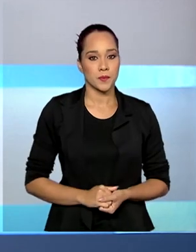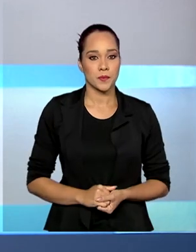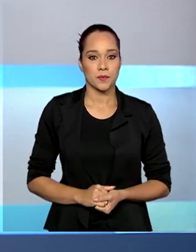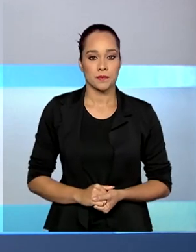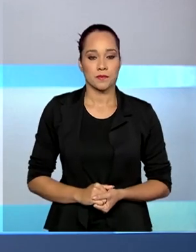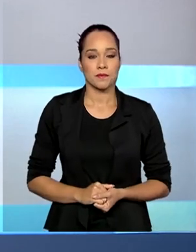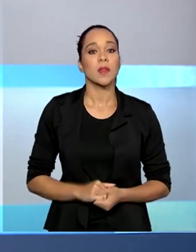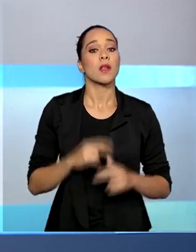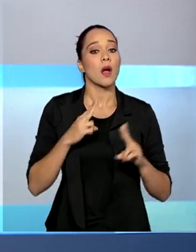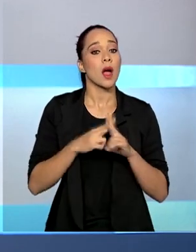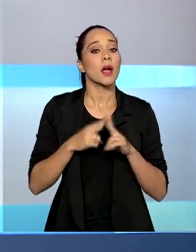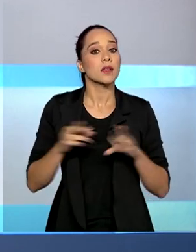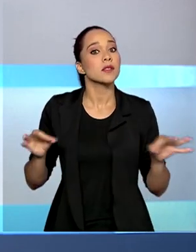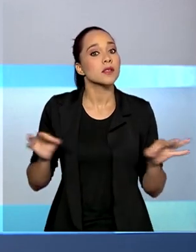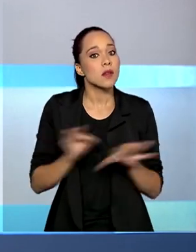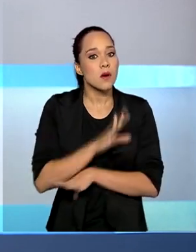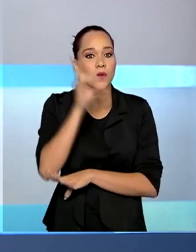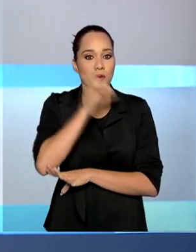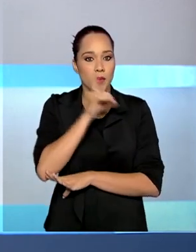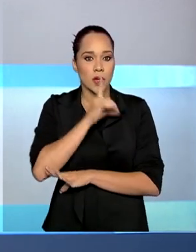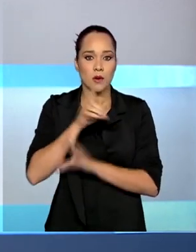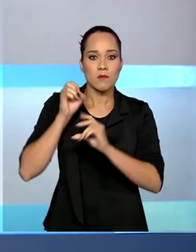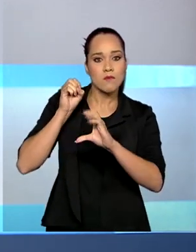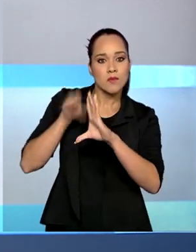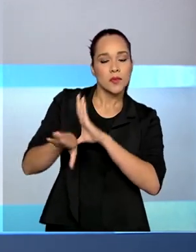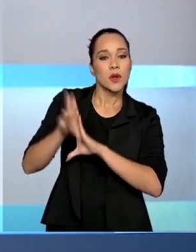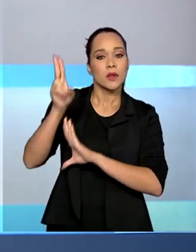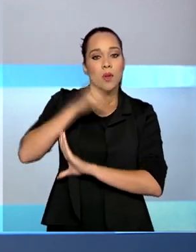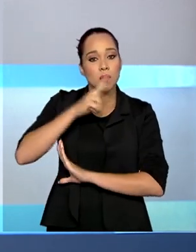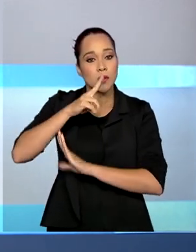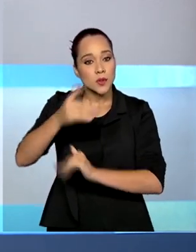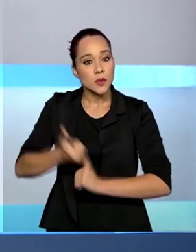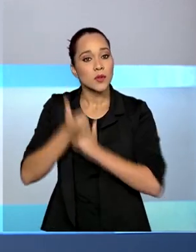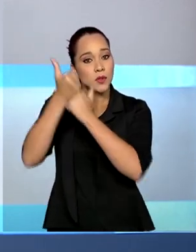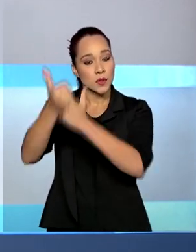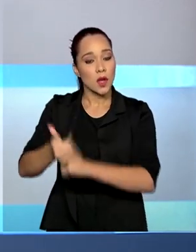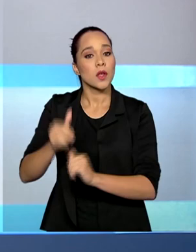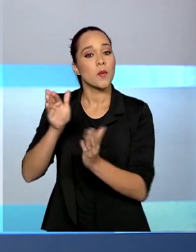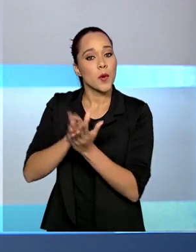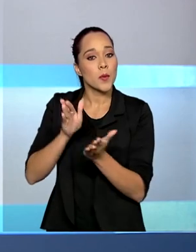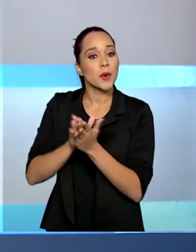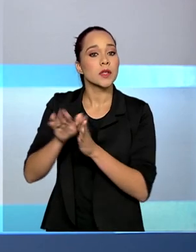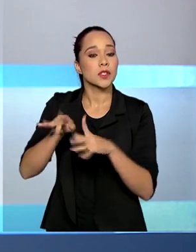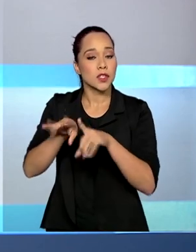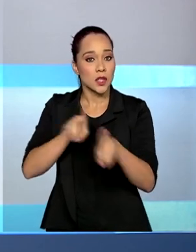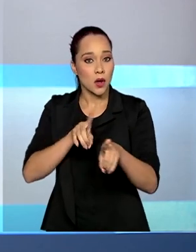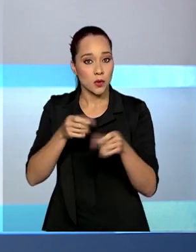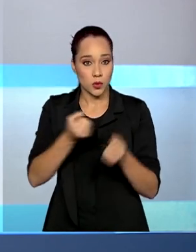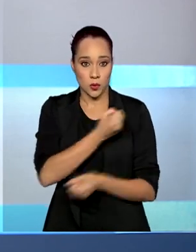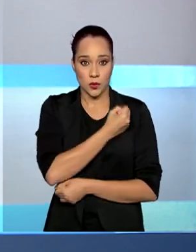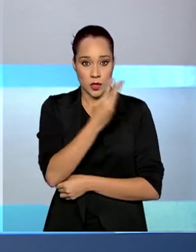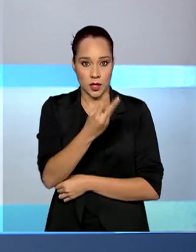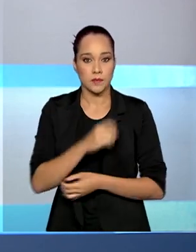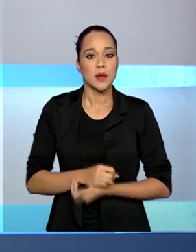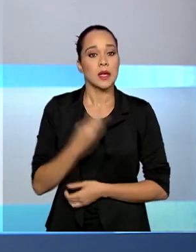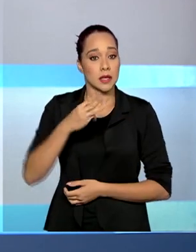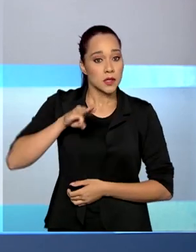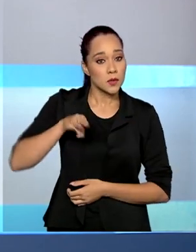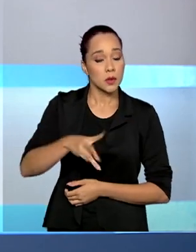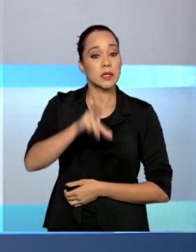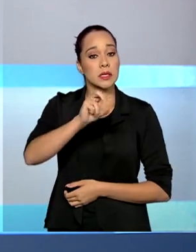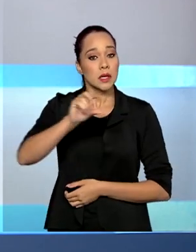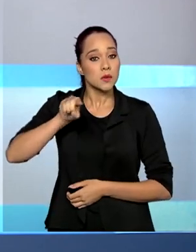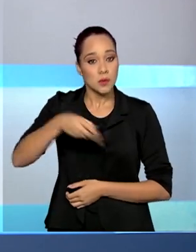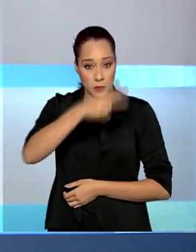A Caixa encerrou neste domingo crédito do auxílio emergencial na poupança digital do ciclo 3. 3 milhões e 500